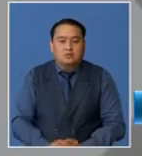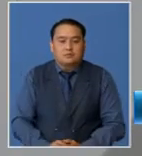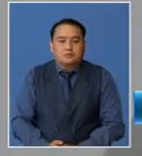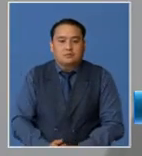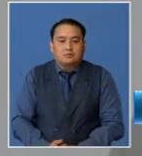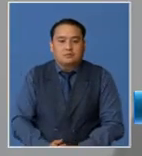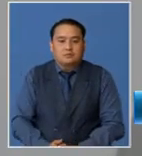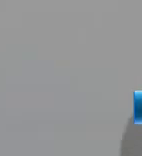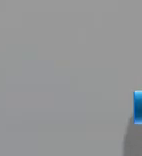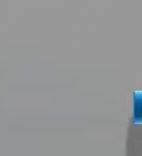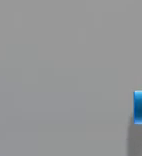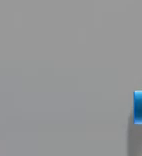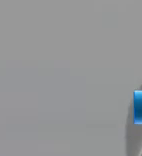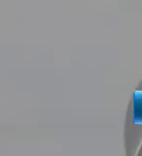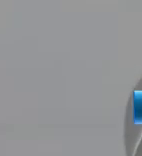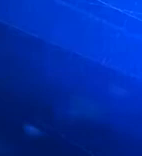художника.